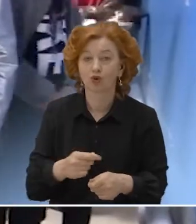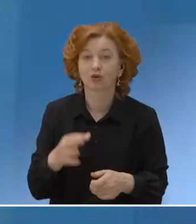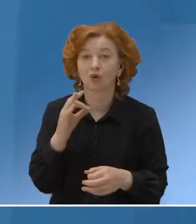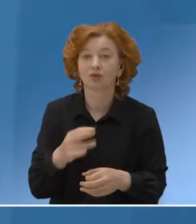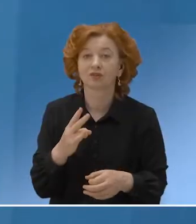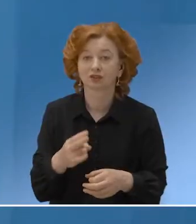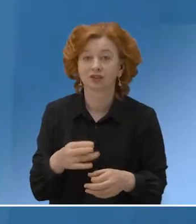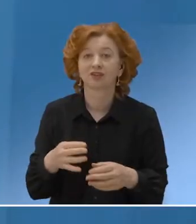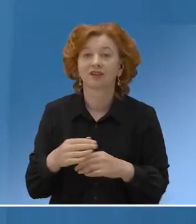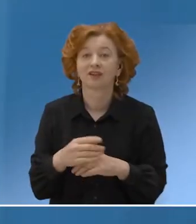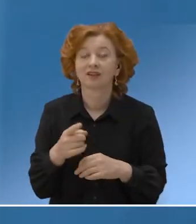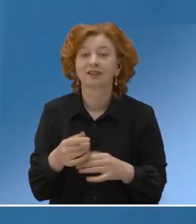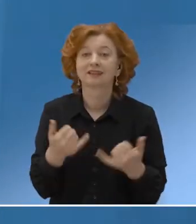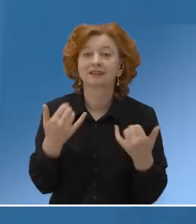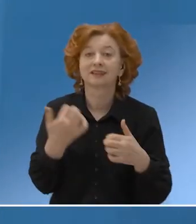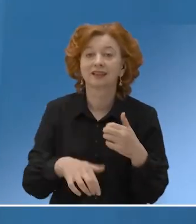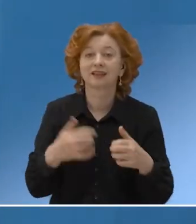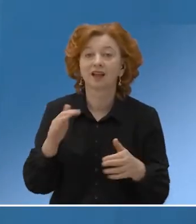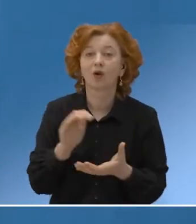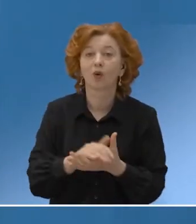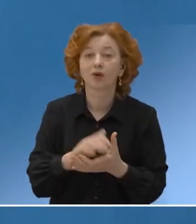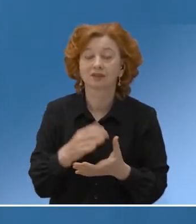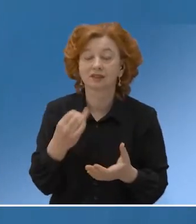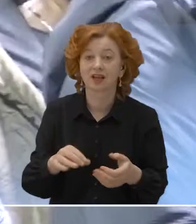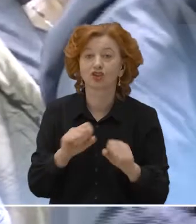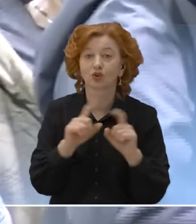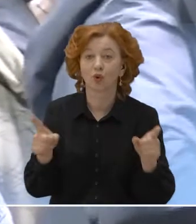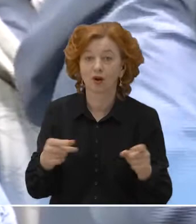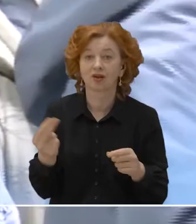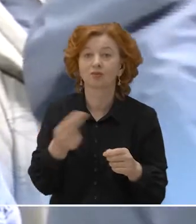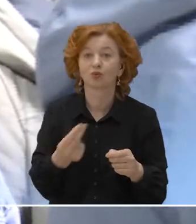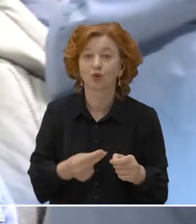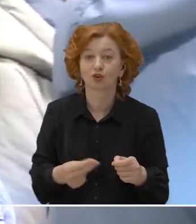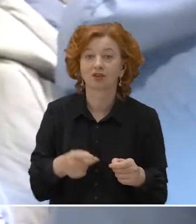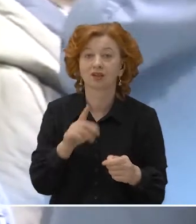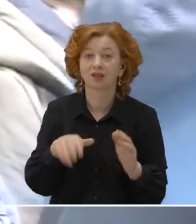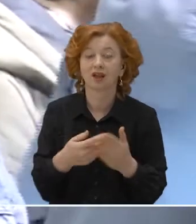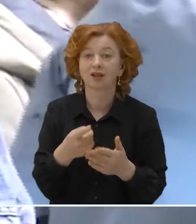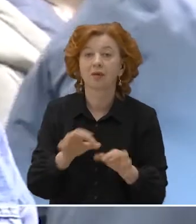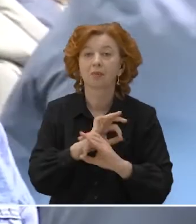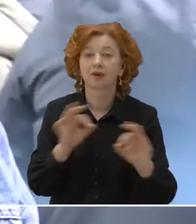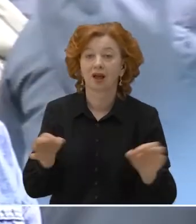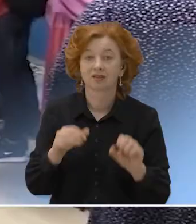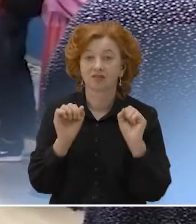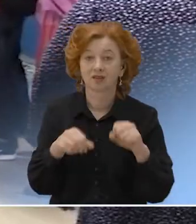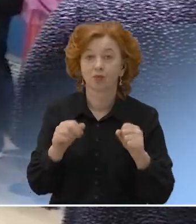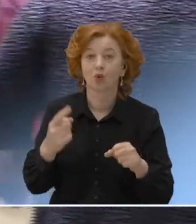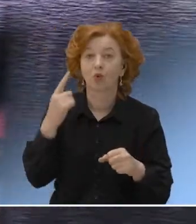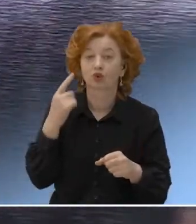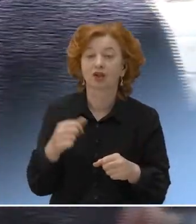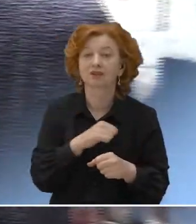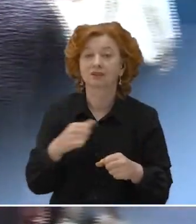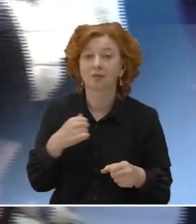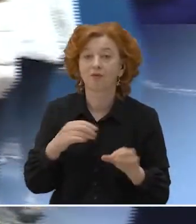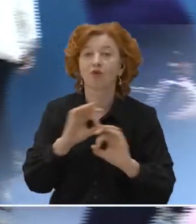художница Ольга Минжилий. Среди гостей – учащиеся детской художественной школы имени Овечкина. Для них это прекрасная возможность услышать